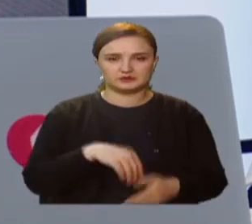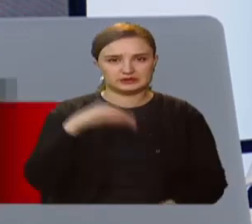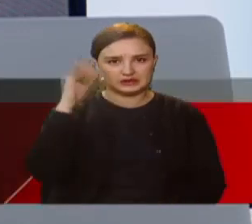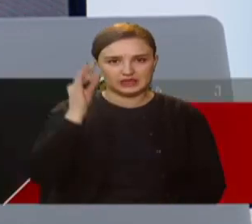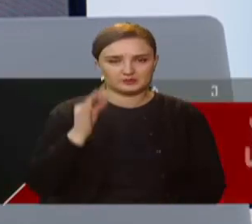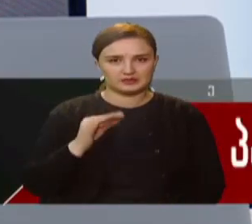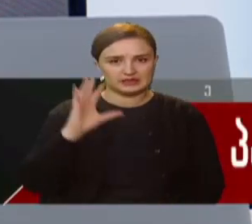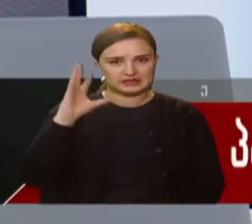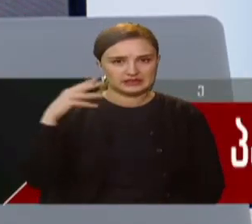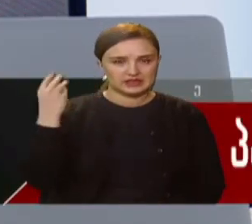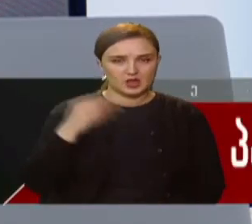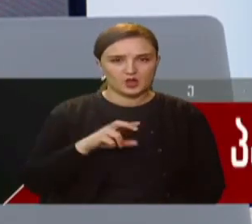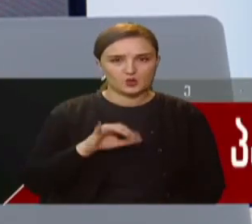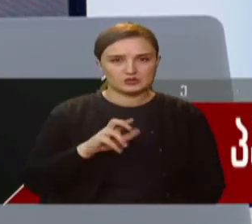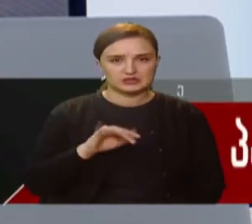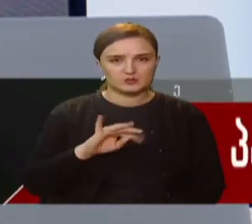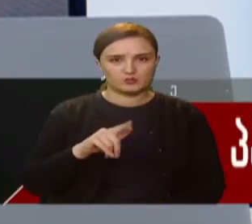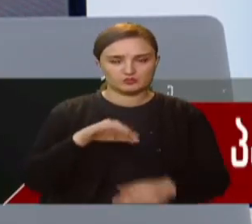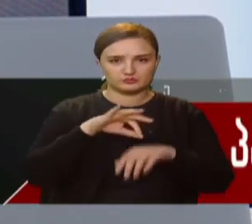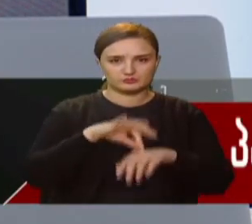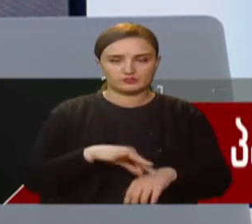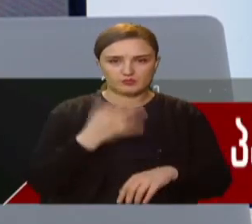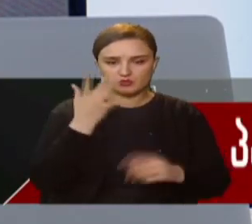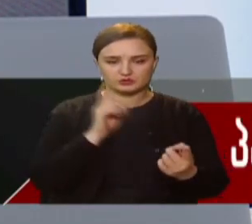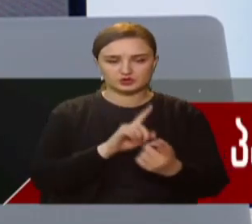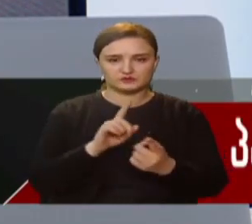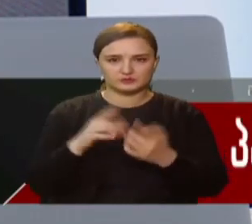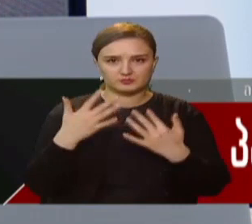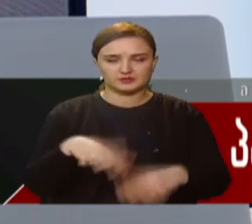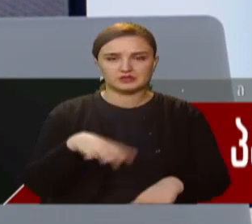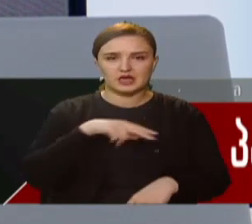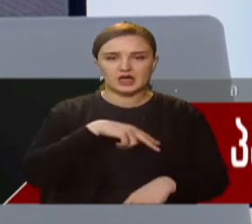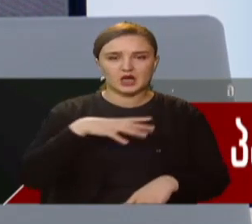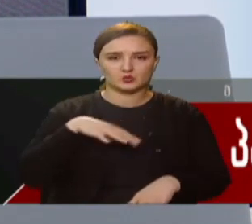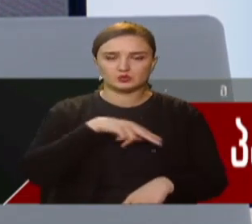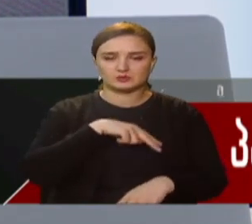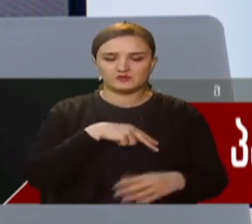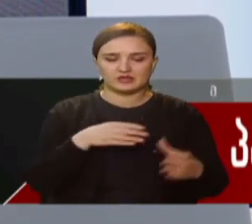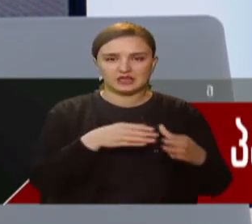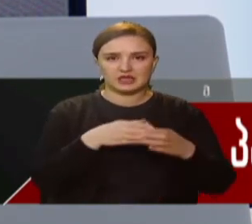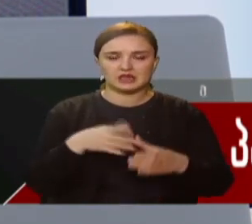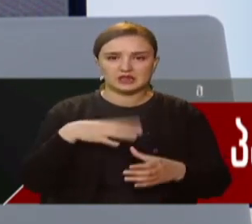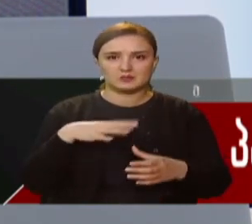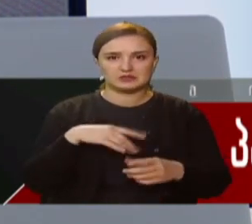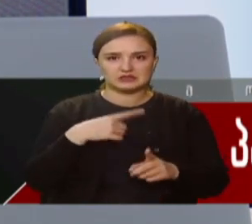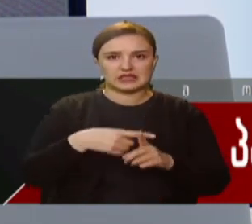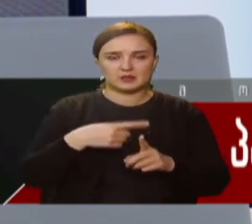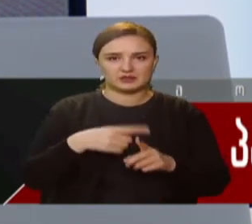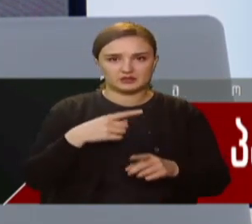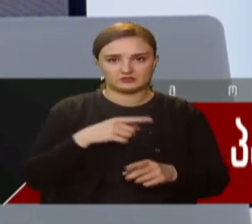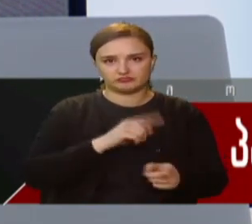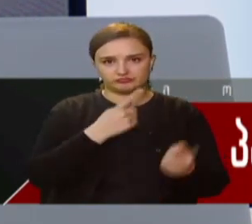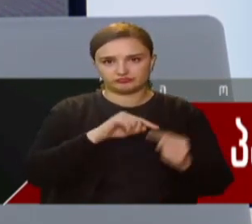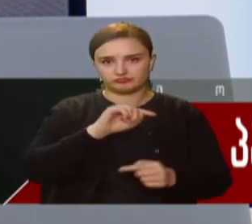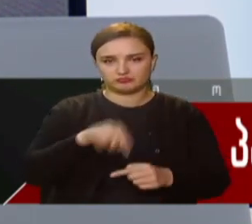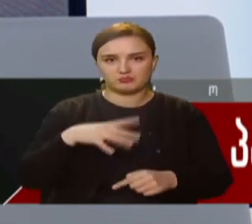Germania și Niderlandele și de Luxemburg și gamertoli politicuri și hotărâbișem de cartuni sa parlamentul delegația Tbilisi și optimisturi prognozabil prundeba parlamentul stau